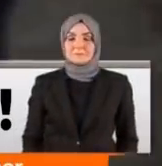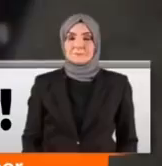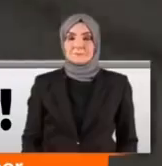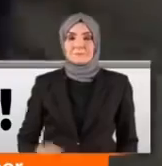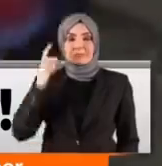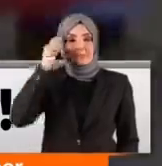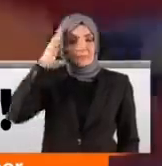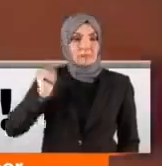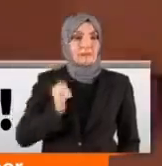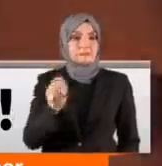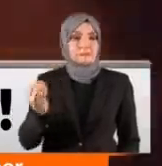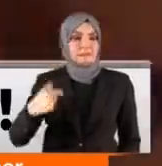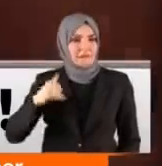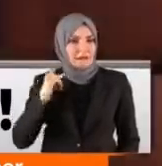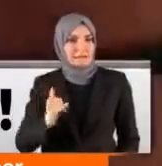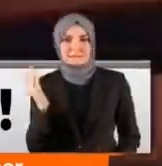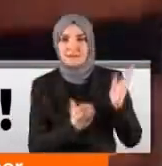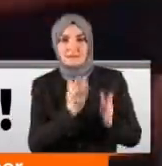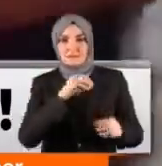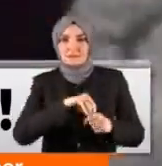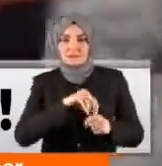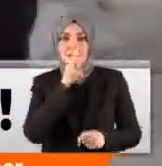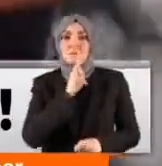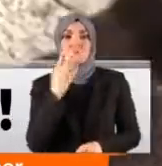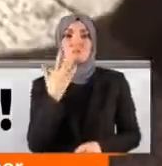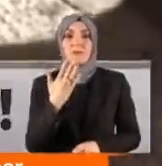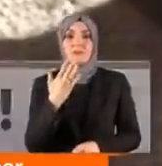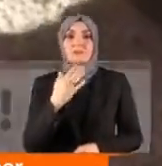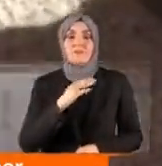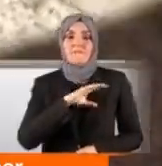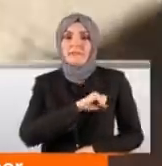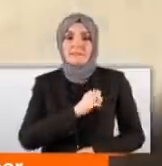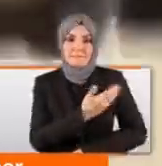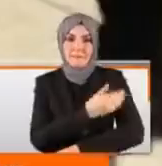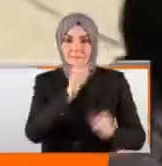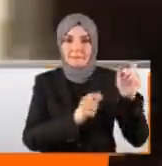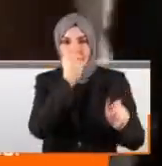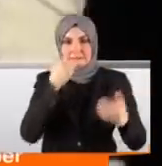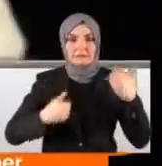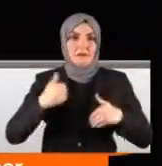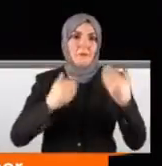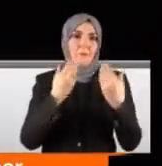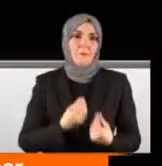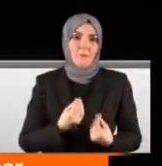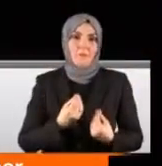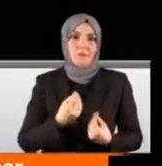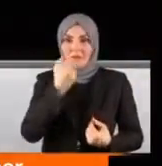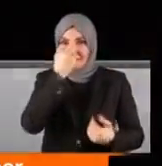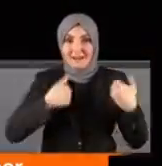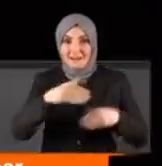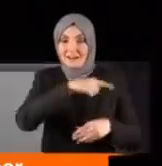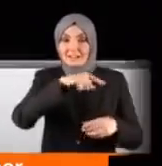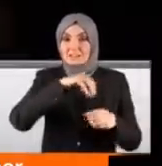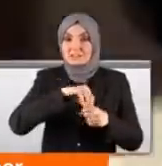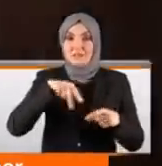ve İsrail askerlerinin hain saldırısında 205 Filistinli yaralandı yaralılar arasında olayları görüntüleyen Anadolu Ajansı muhabiri